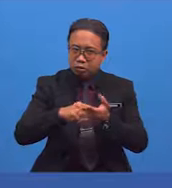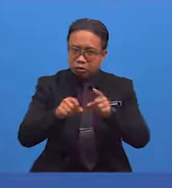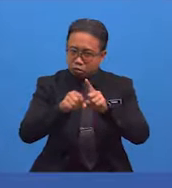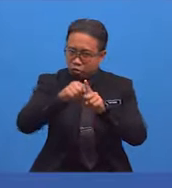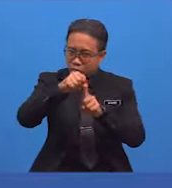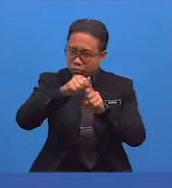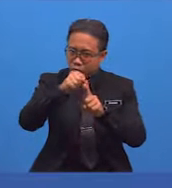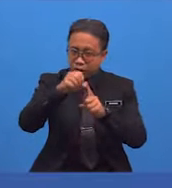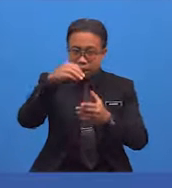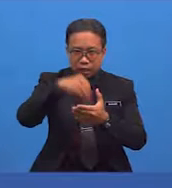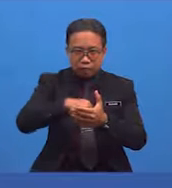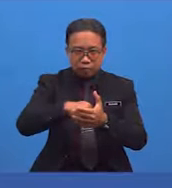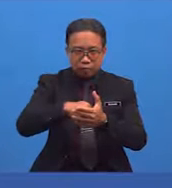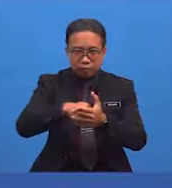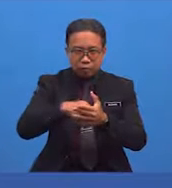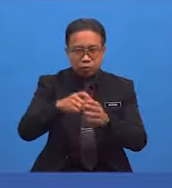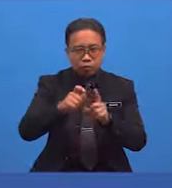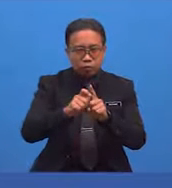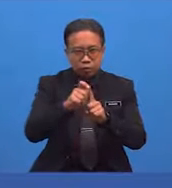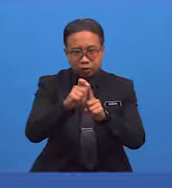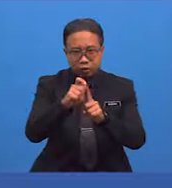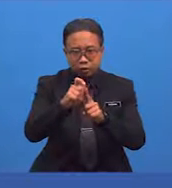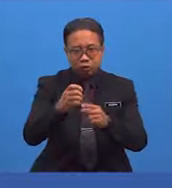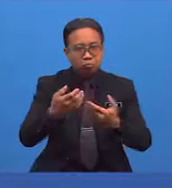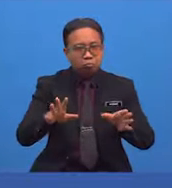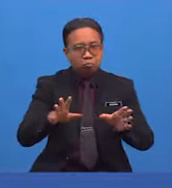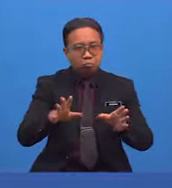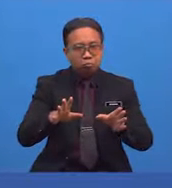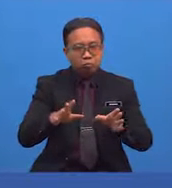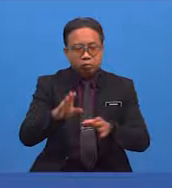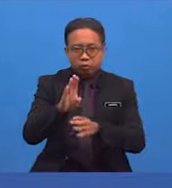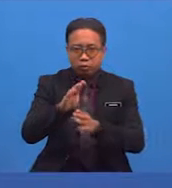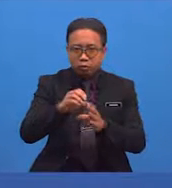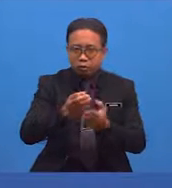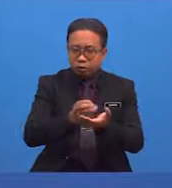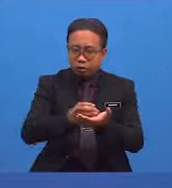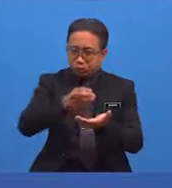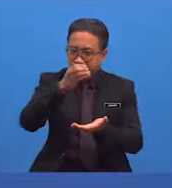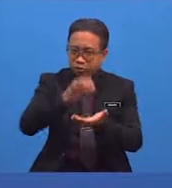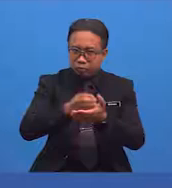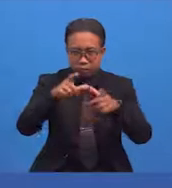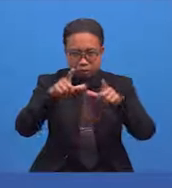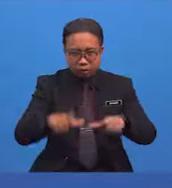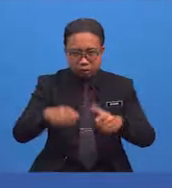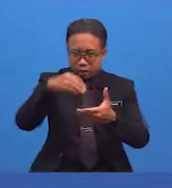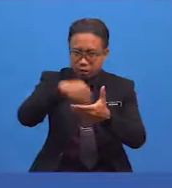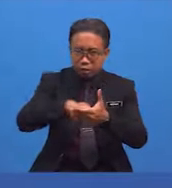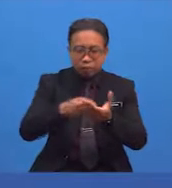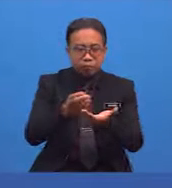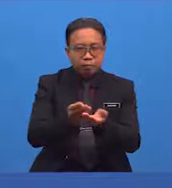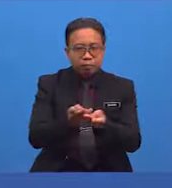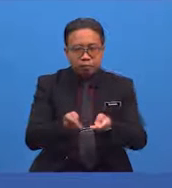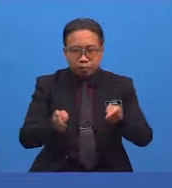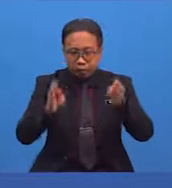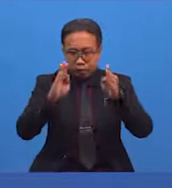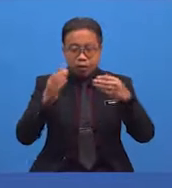merkuri dalam termometer meningkat apabila bebuli termometer diletakkan di dalam bikar